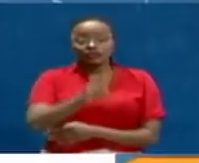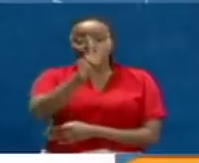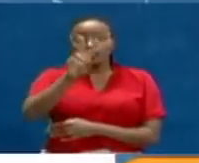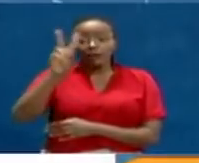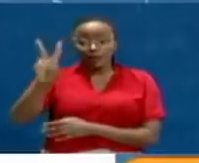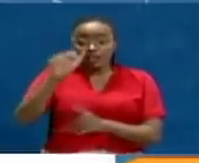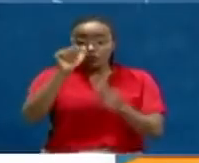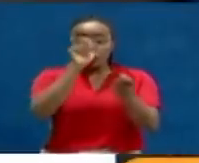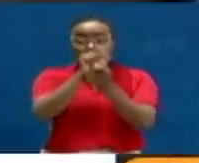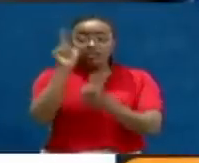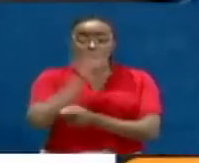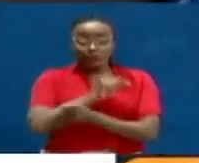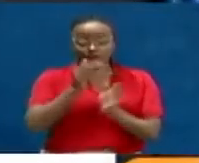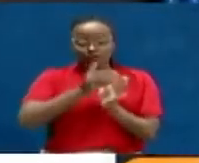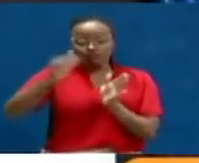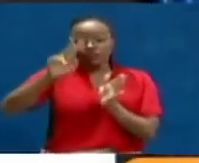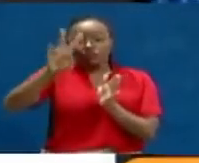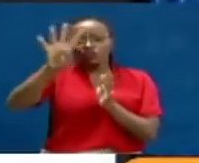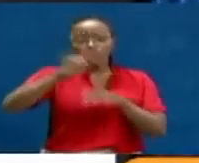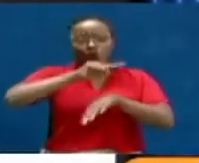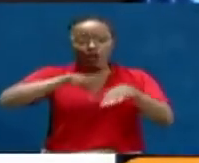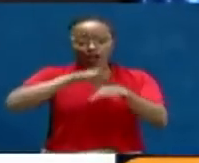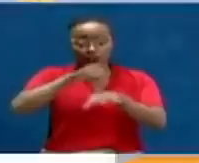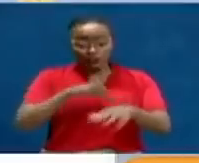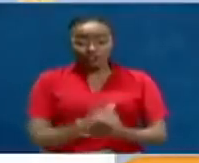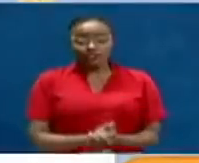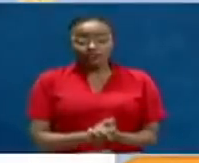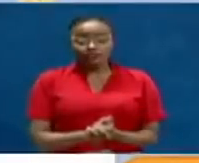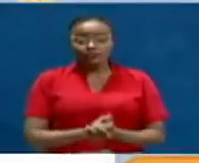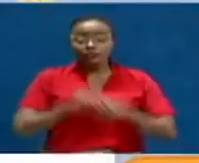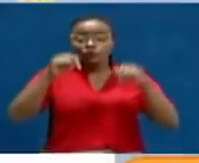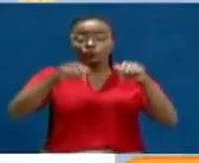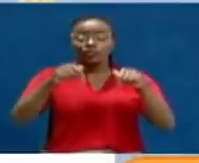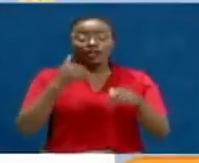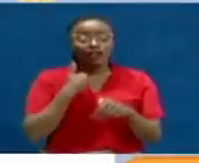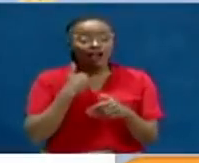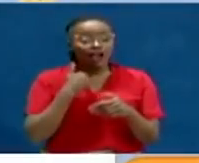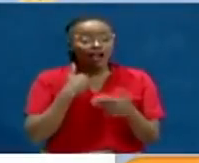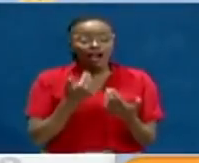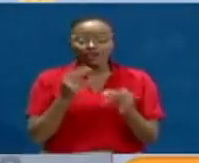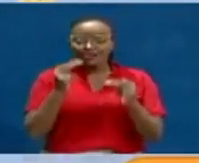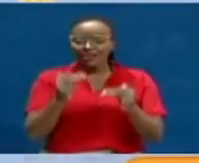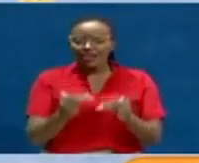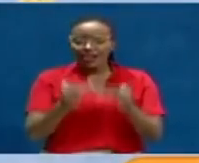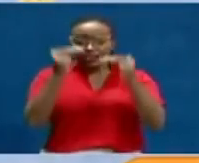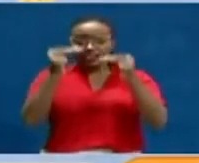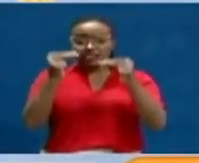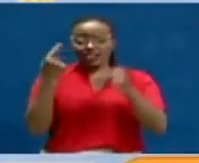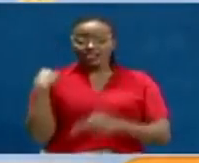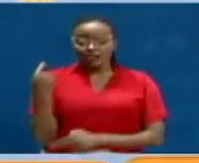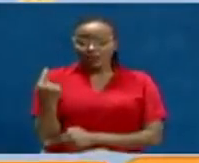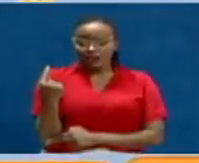4,522 zilizopimwa ndani ya kipindi cha saa 24. Today we have hit one of the highest